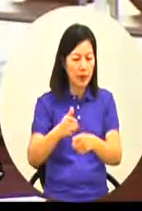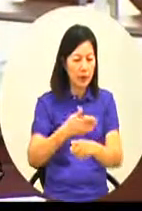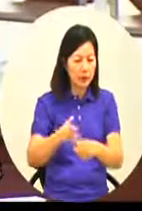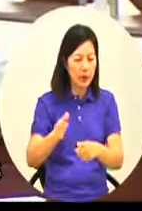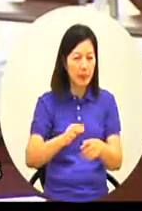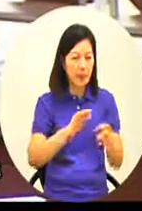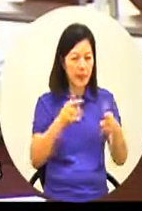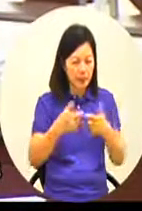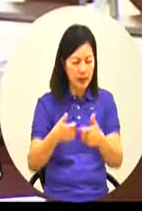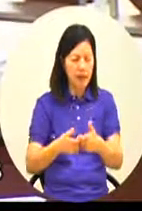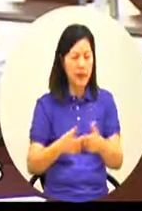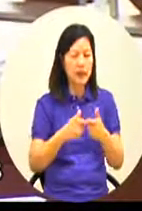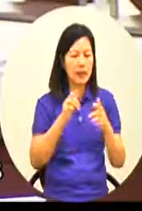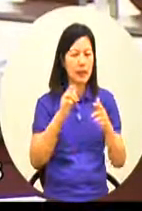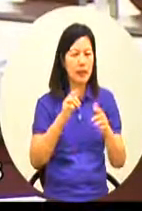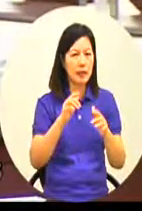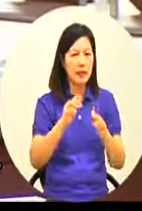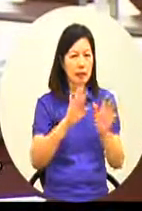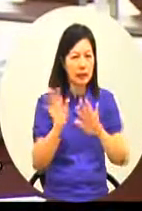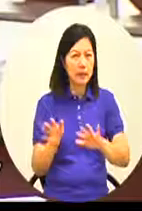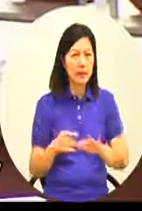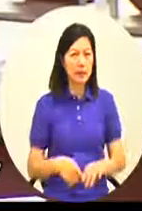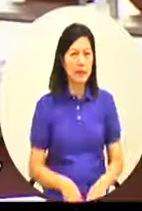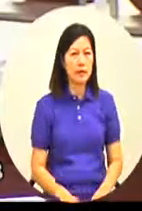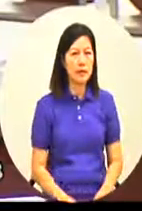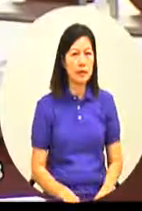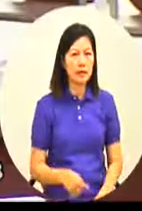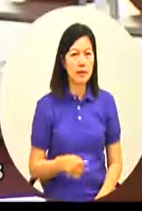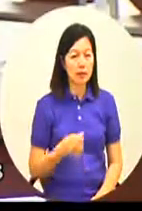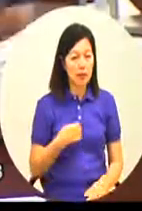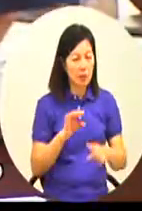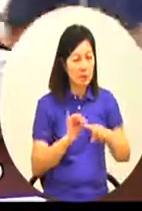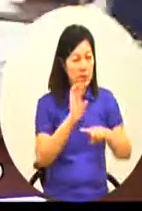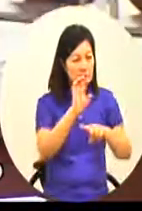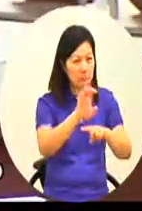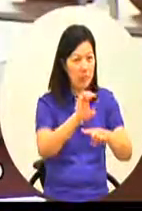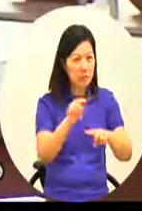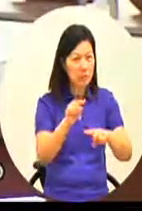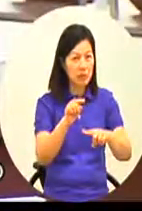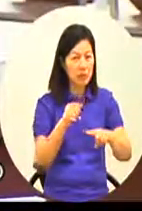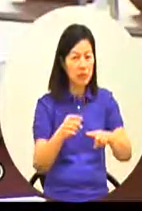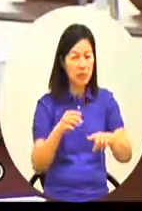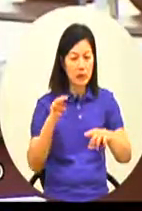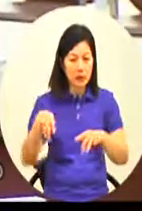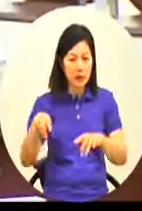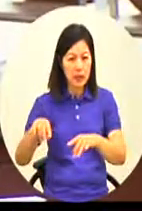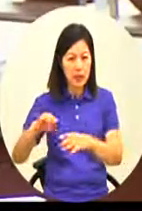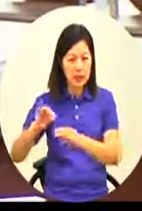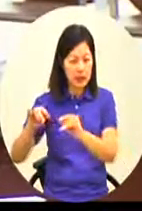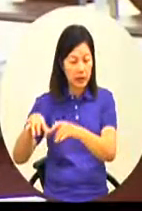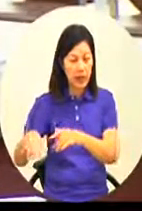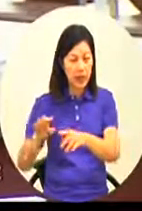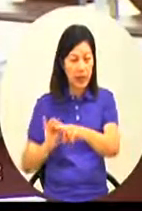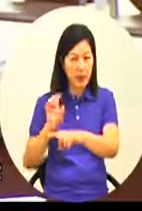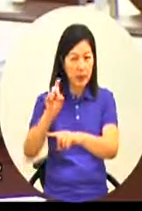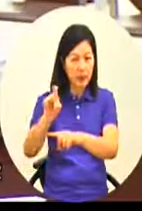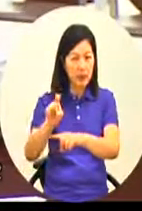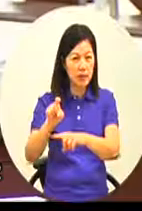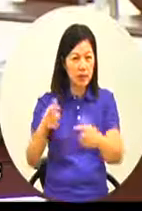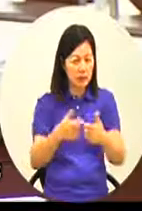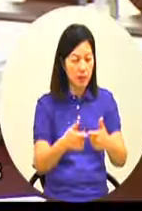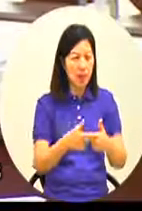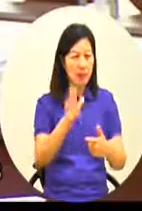情形之内，你若像乌鸡来讲，乌鸡中央的报酬90%啊，咱地方个配合30%尔，那不是在你们裁员